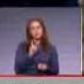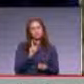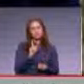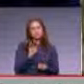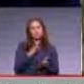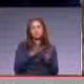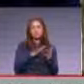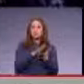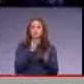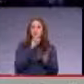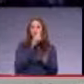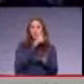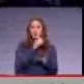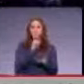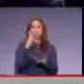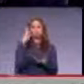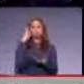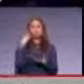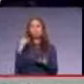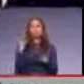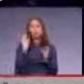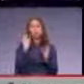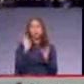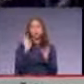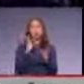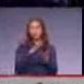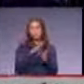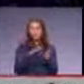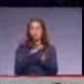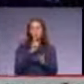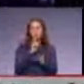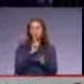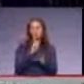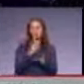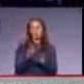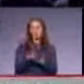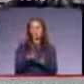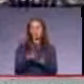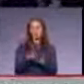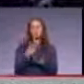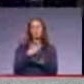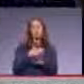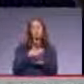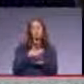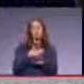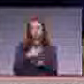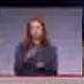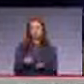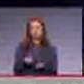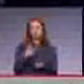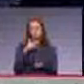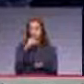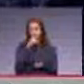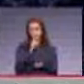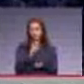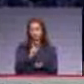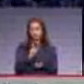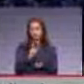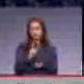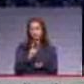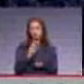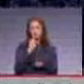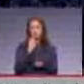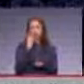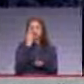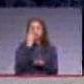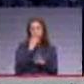يعني. لا والله هم مبسوطين قوي، مبسوطين قوي. كويس ادعي لهم كمان. معلش ادعي لهم. عادل احمد